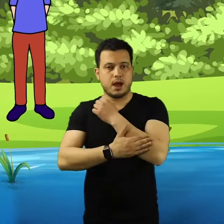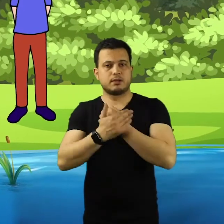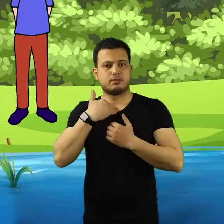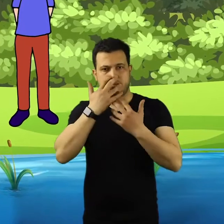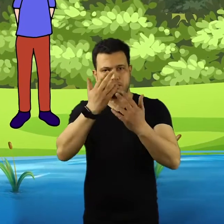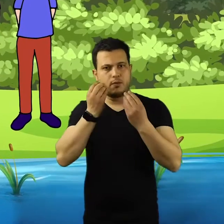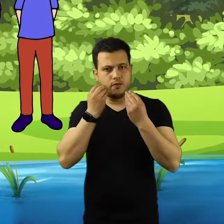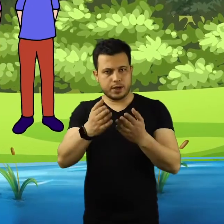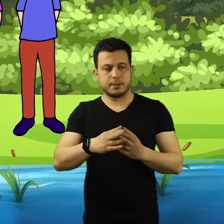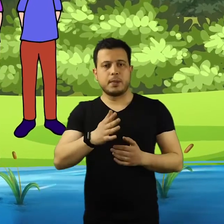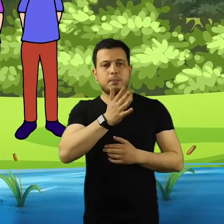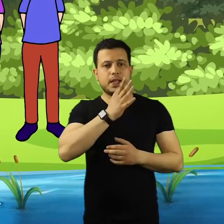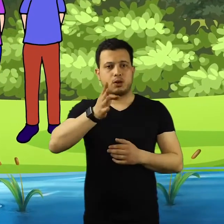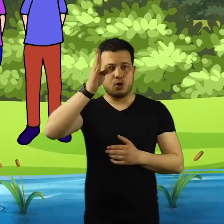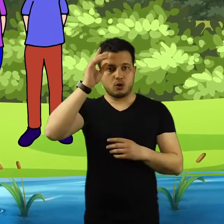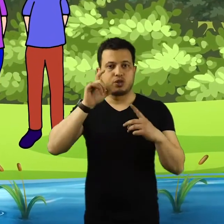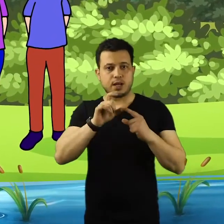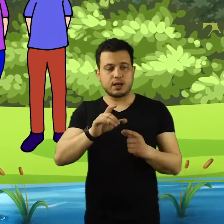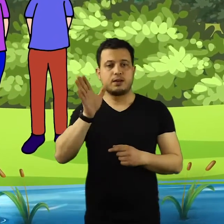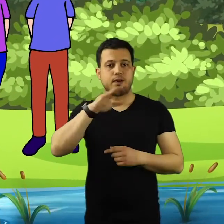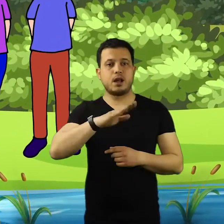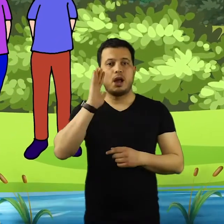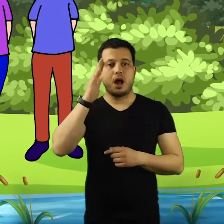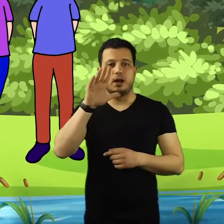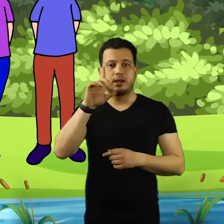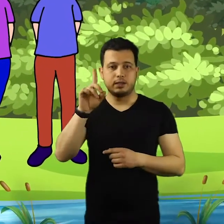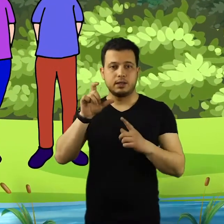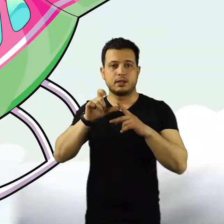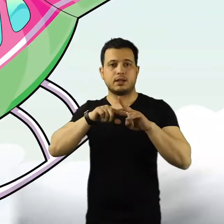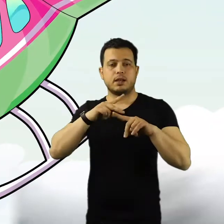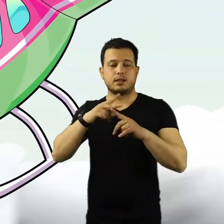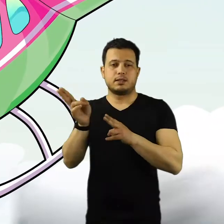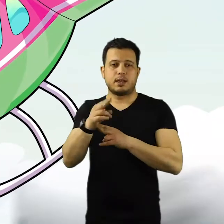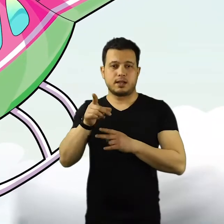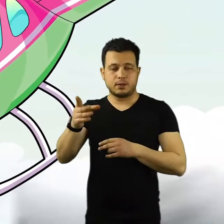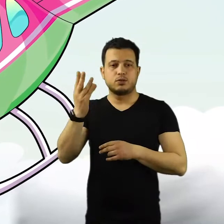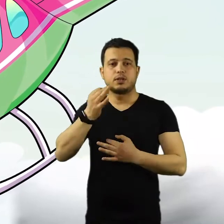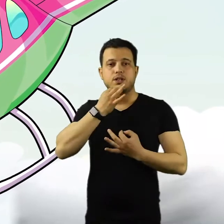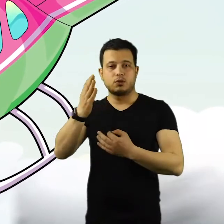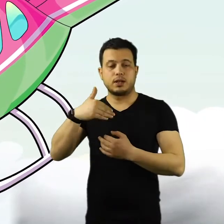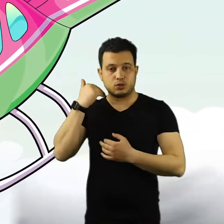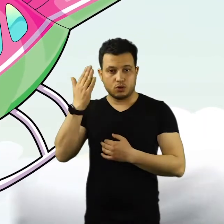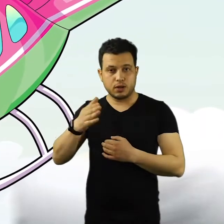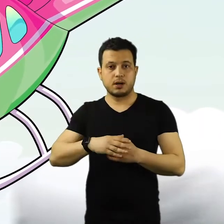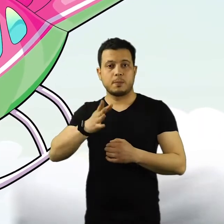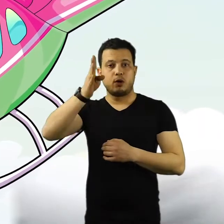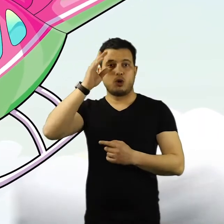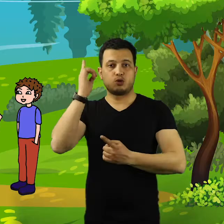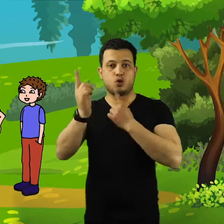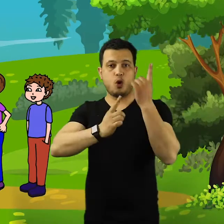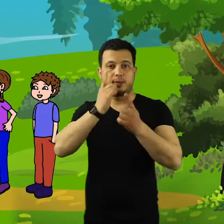Horoz, Şeneren ve çocuklar Aynalı Sazan'a teşekkür ettikten sonra Horozoptere binip topuklu yaylasına gittiler